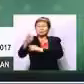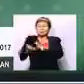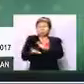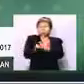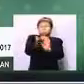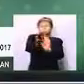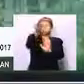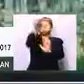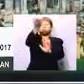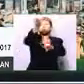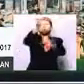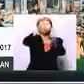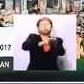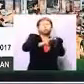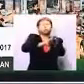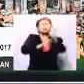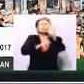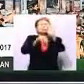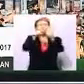Peningkatan dicatatkan sebanyak